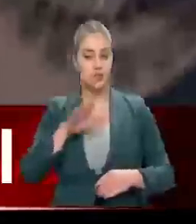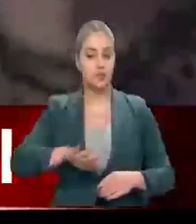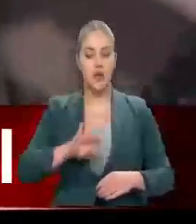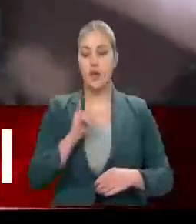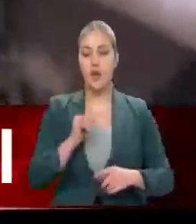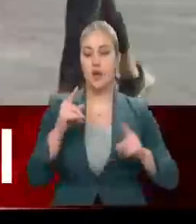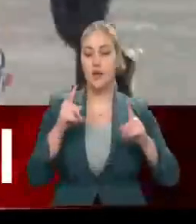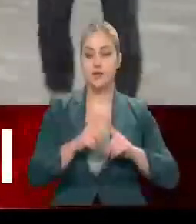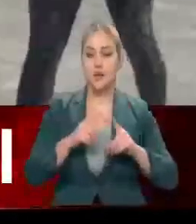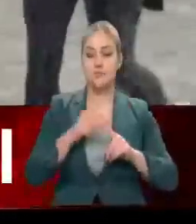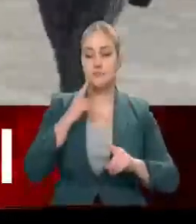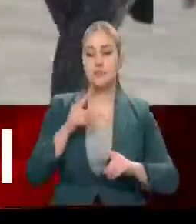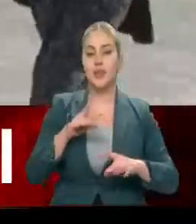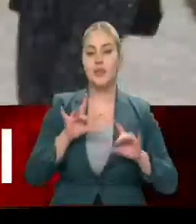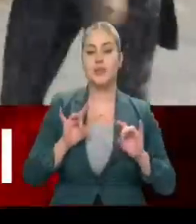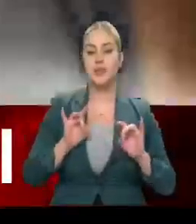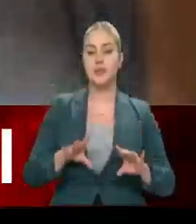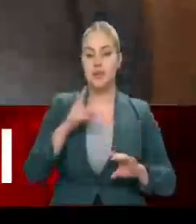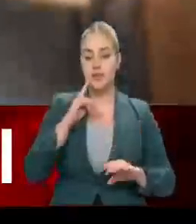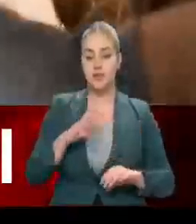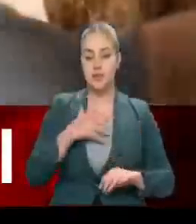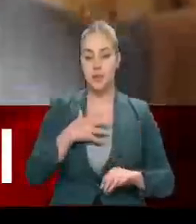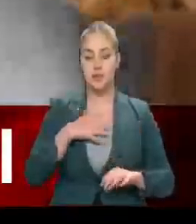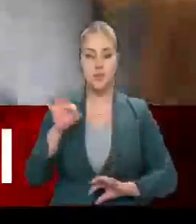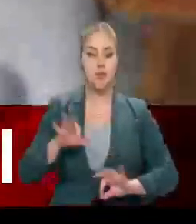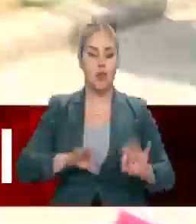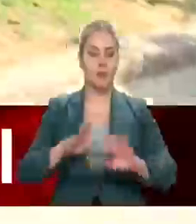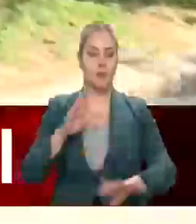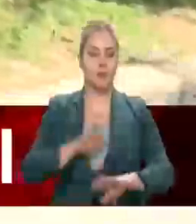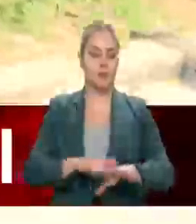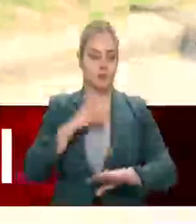kalori hesabının bir diyetisyen tarafından planlanması gerekmekte